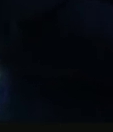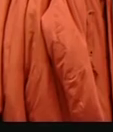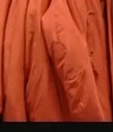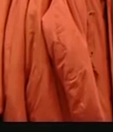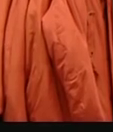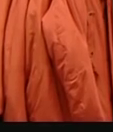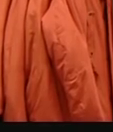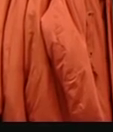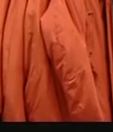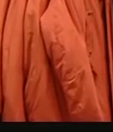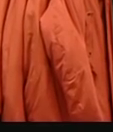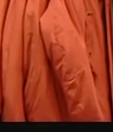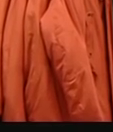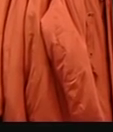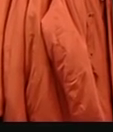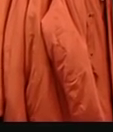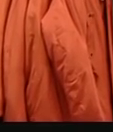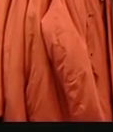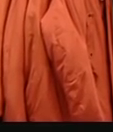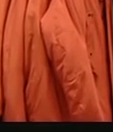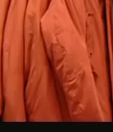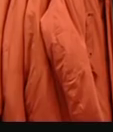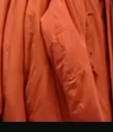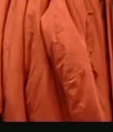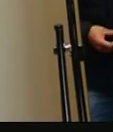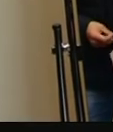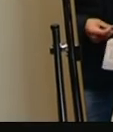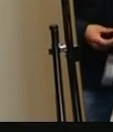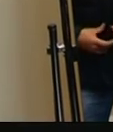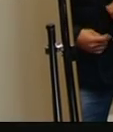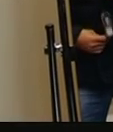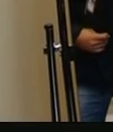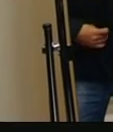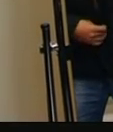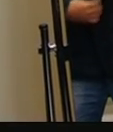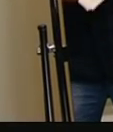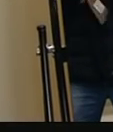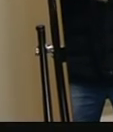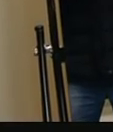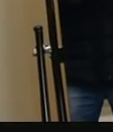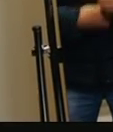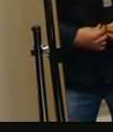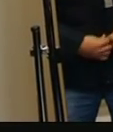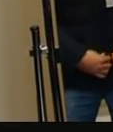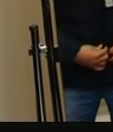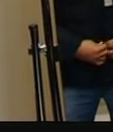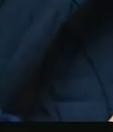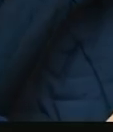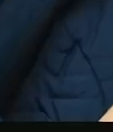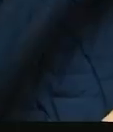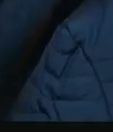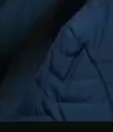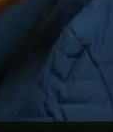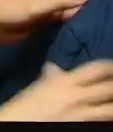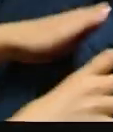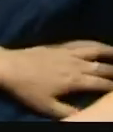вариант. Еще один бонус для покупателей – это стоимость зимних курток. Любые женские и мужские модели, независимо от наполнителя, разной